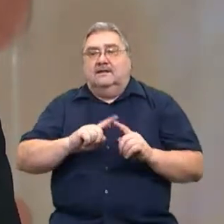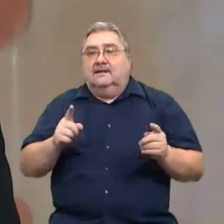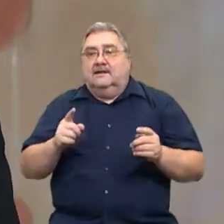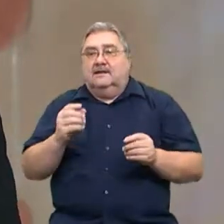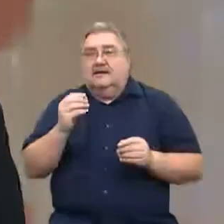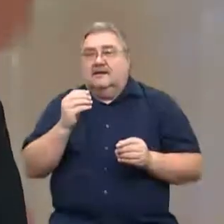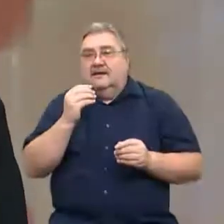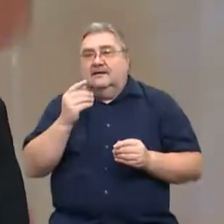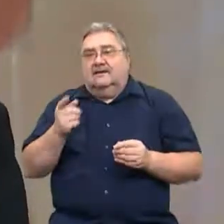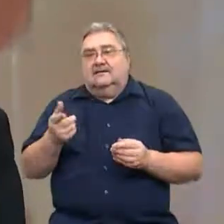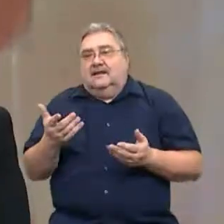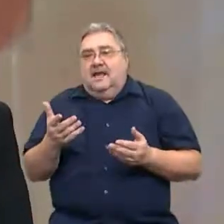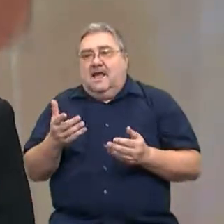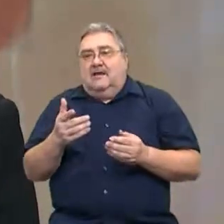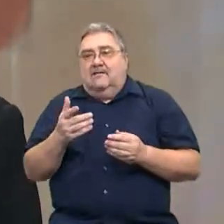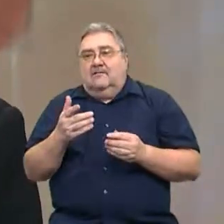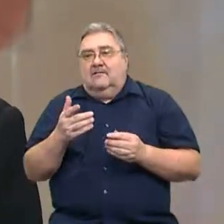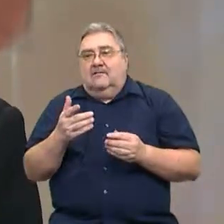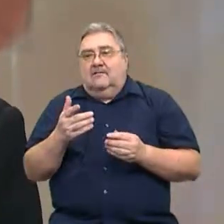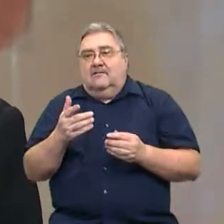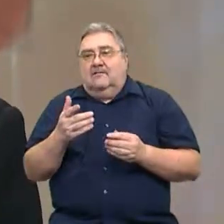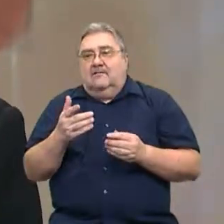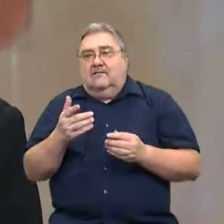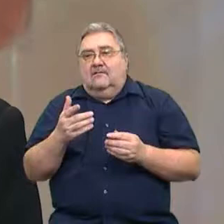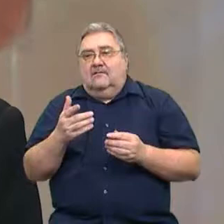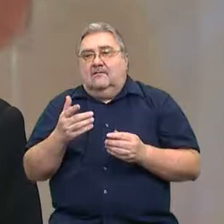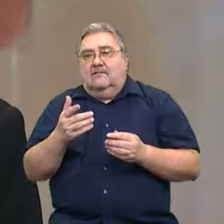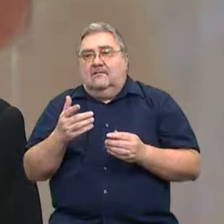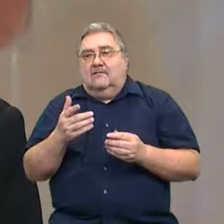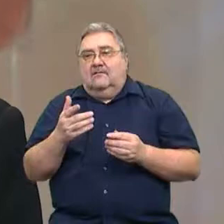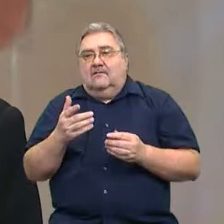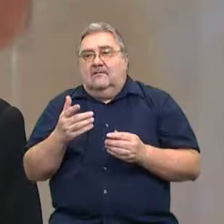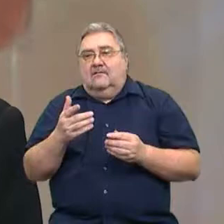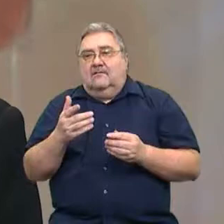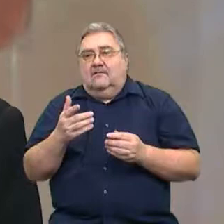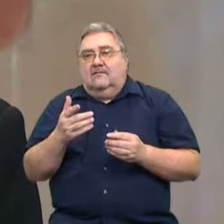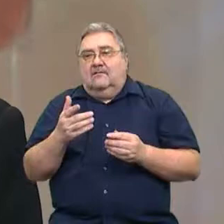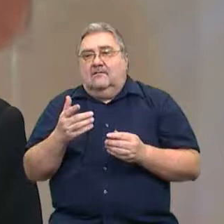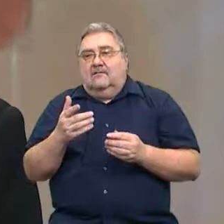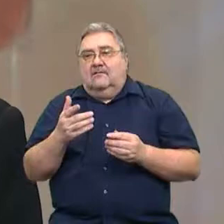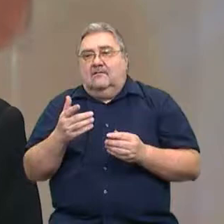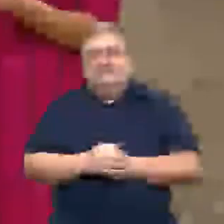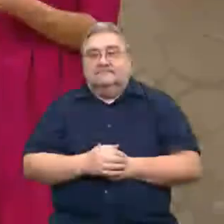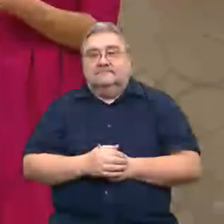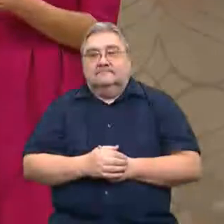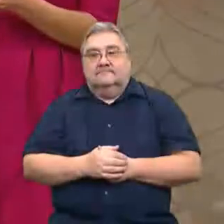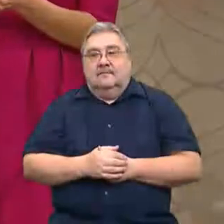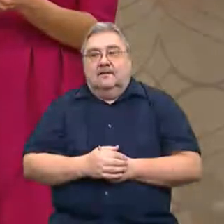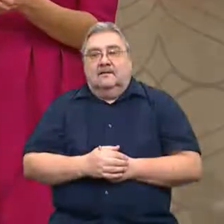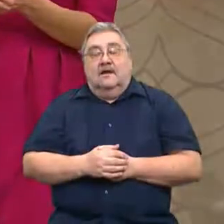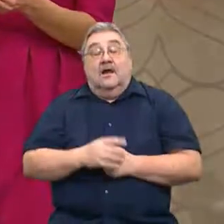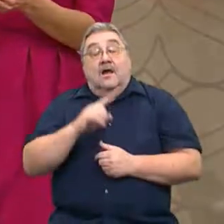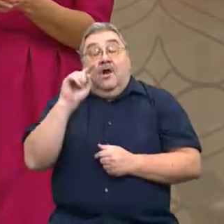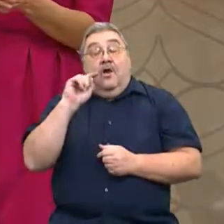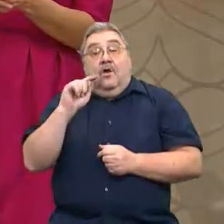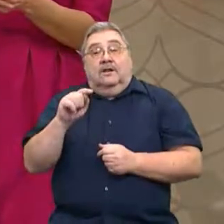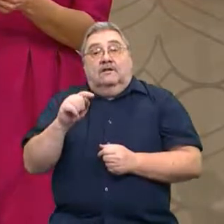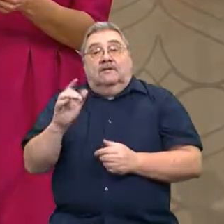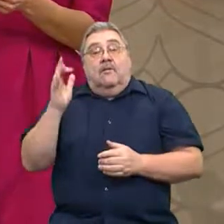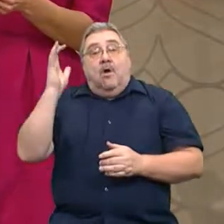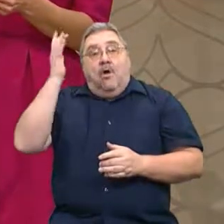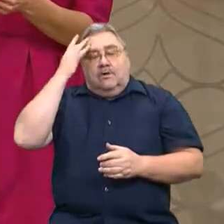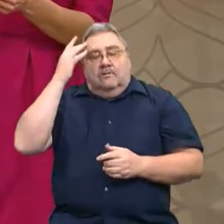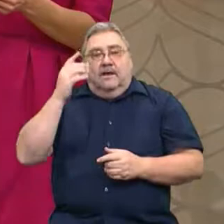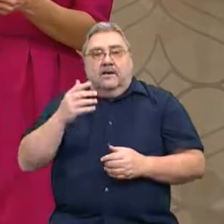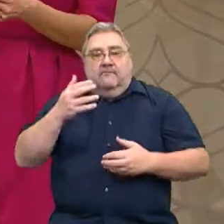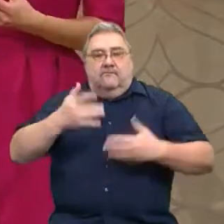tak de facto tam nějakou spáru kolikrát nevidíme vůbec, jo, okem to je nerozlišitelné kolikrát. Dobře, obecná otázka, ve kterém oboru se